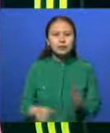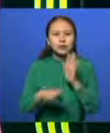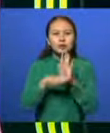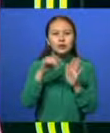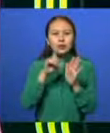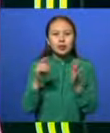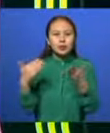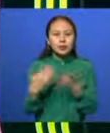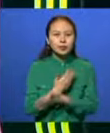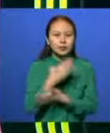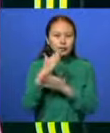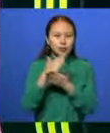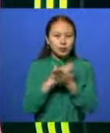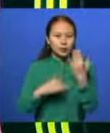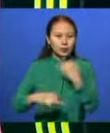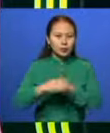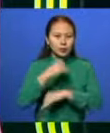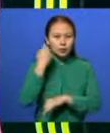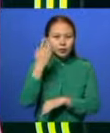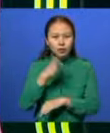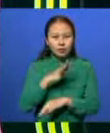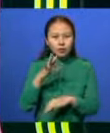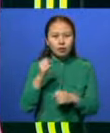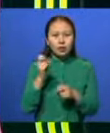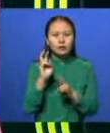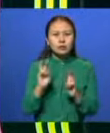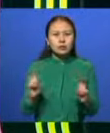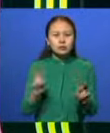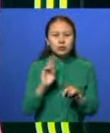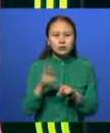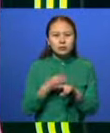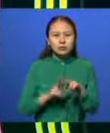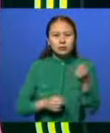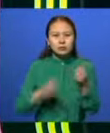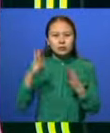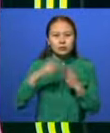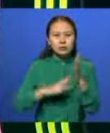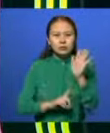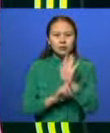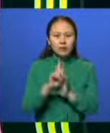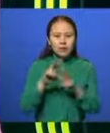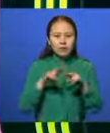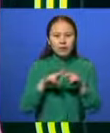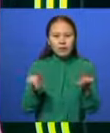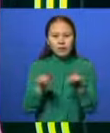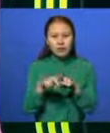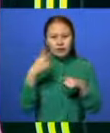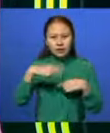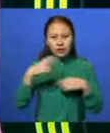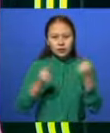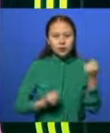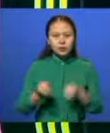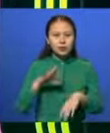Депутаттар жаңа ережелерді талқылап отырған кезде елімізде автоорындық қолданбаған жүргізушілерге айыппұл салу басталды. Астанада мұндай